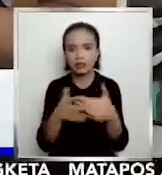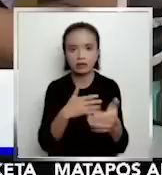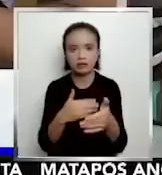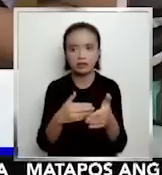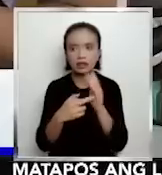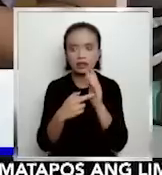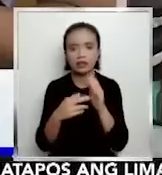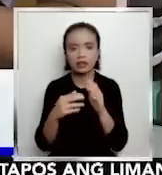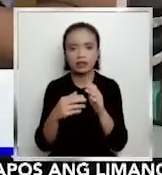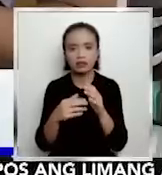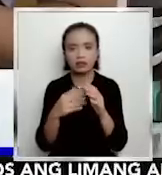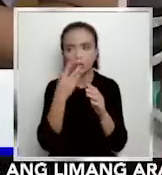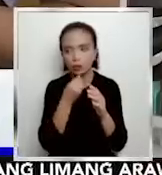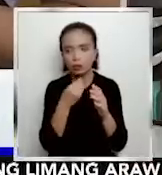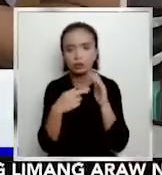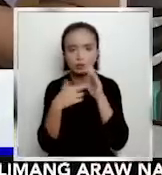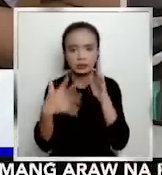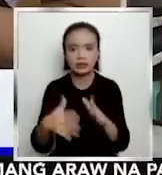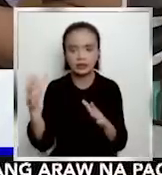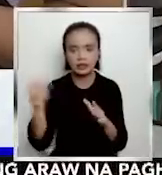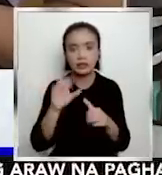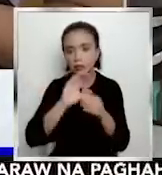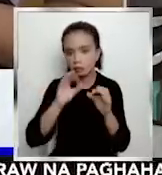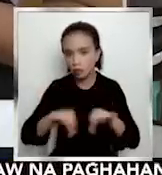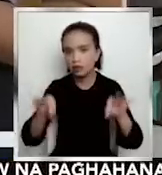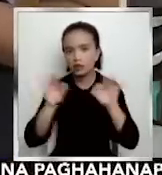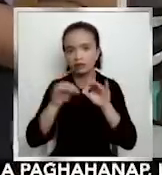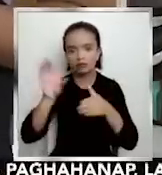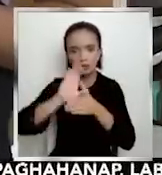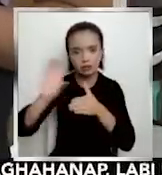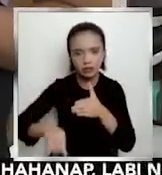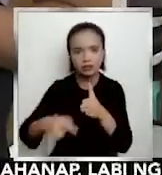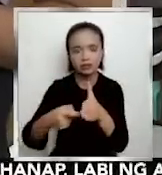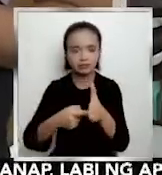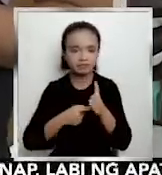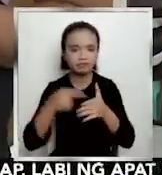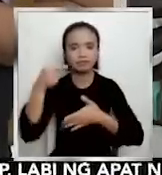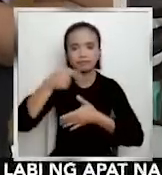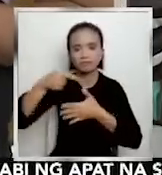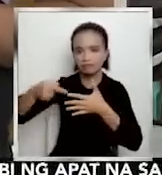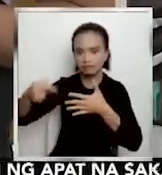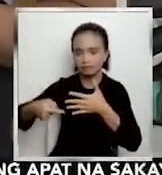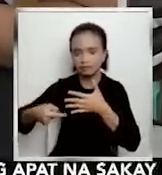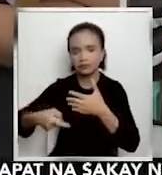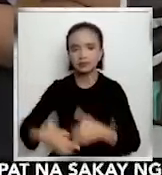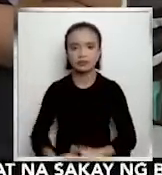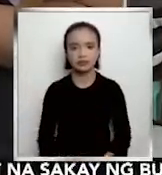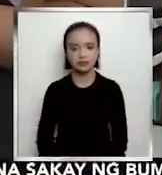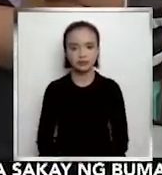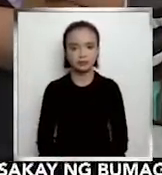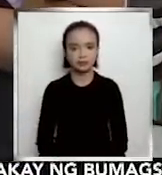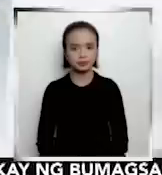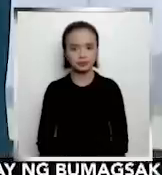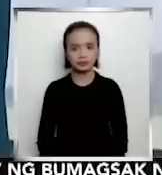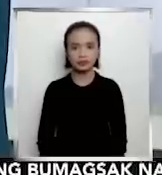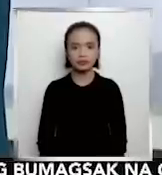sa requirements. Para sa GMA Integrated News, June Veneracion, nakatutok, 24 Oras.